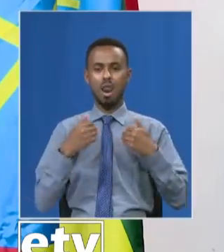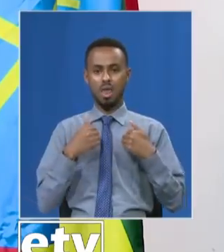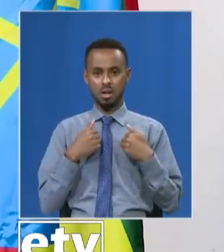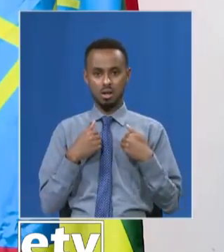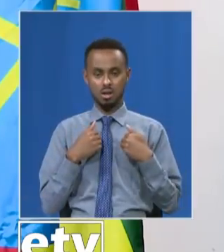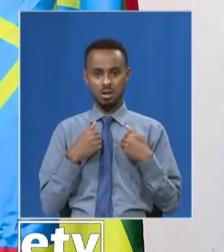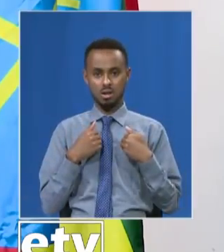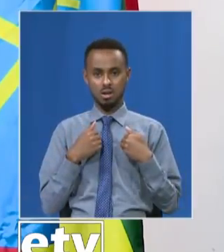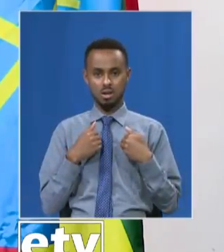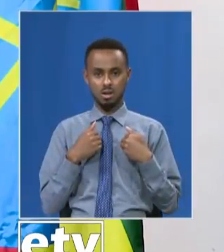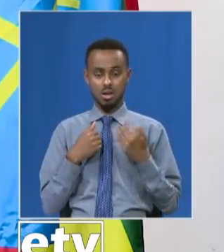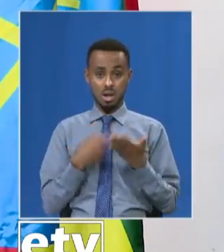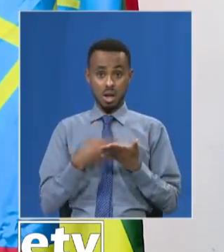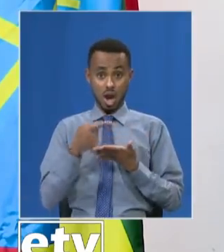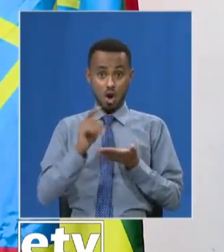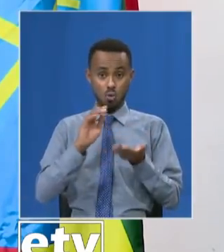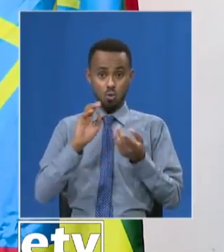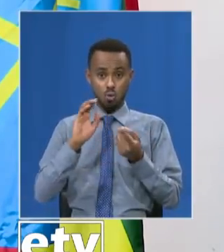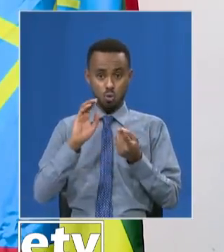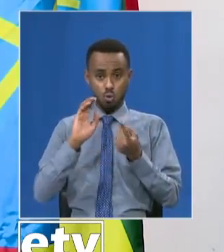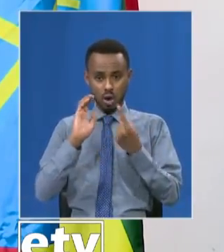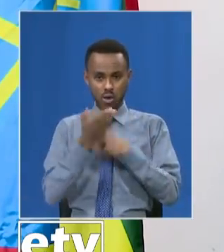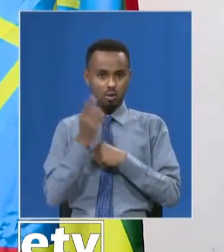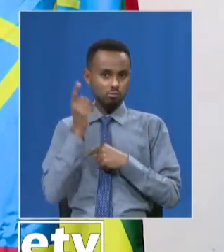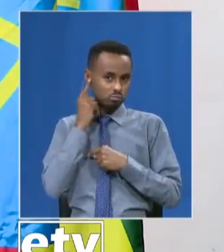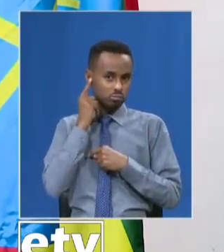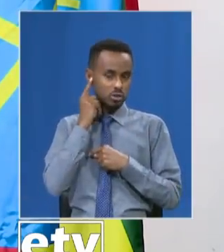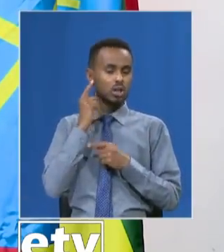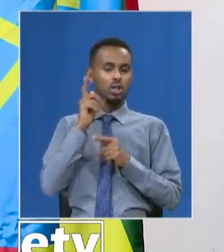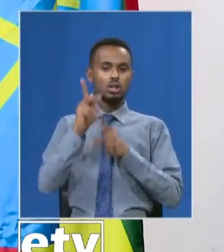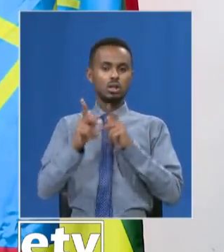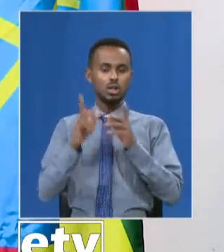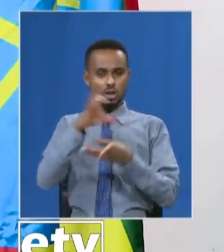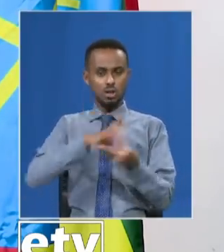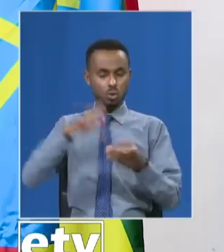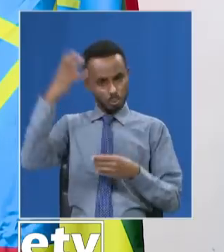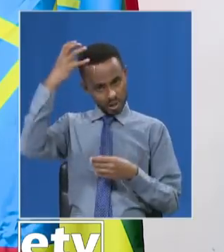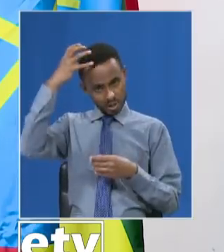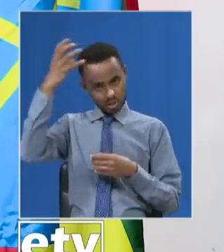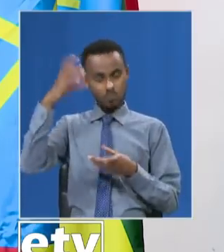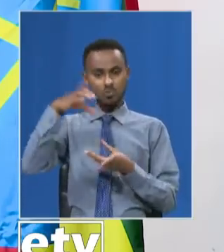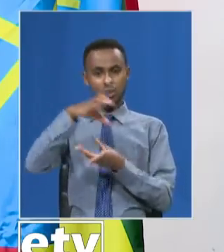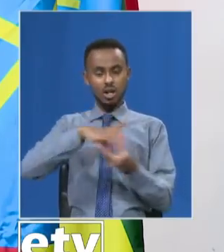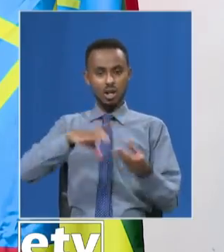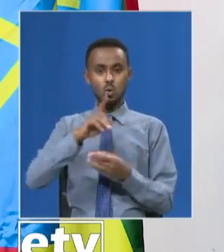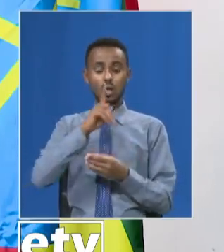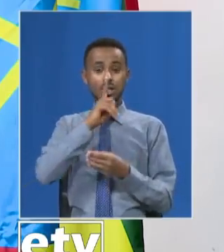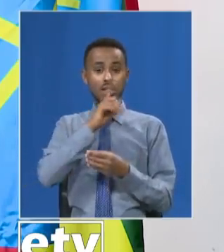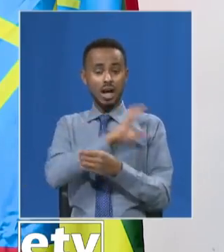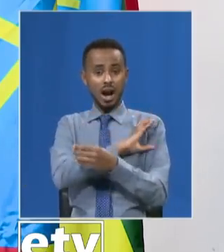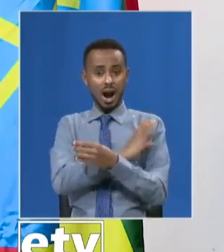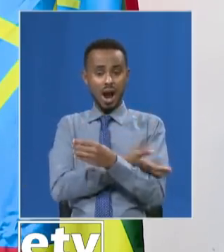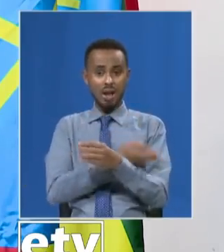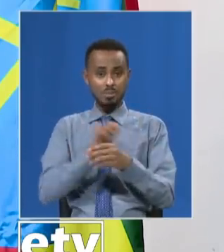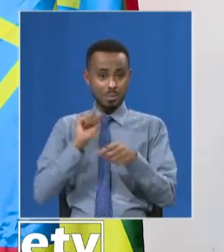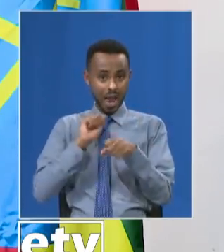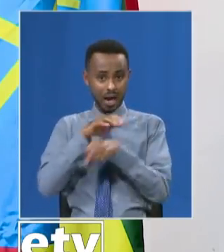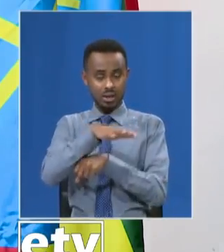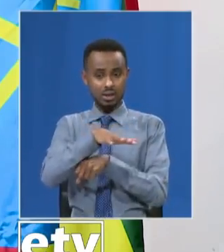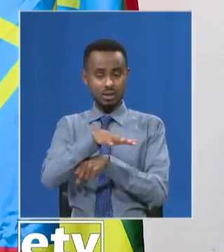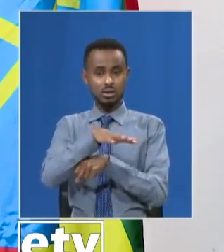አለ። ይሄ ሁኔታ እንደተሰማ የክልሉ መንግስት የክልሉን የጸጥታ ኃይል